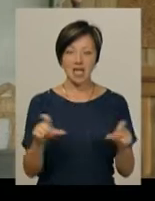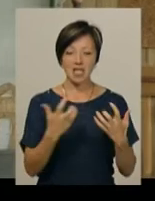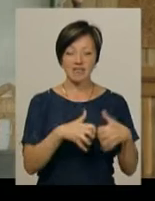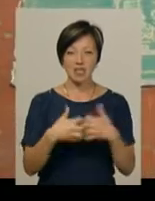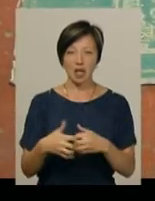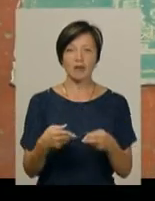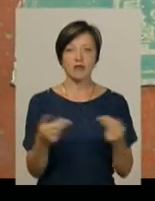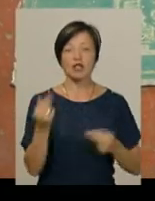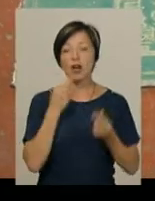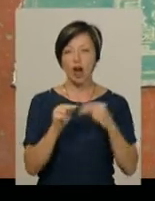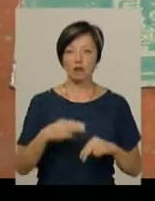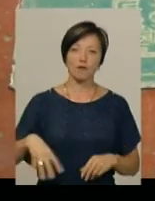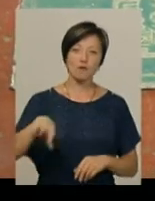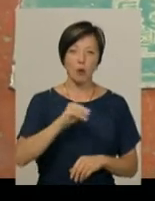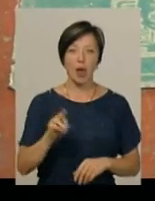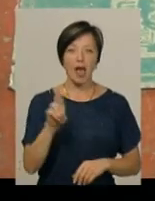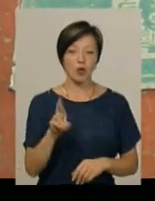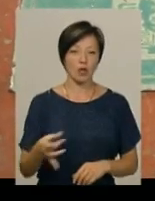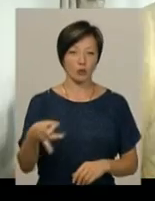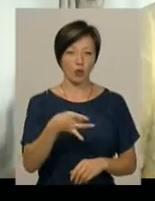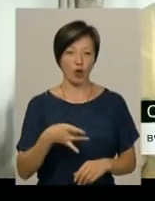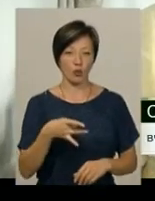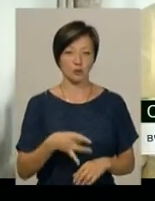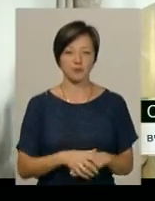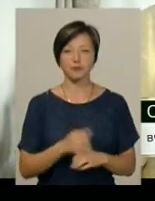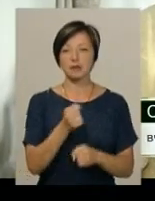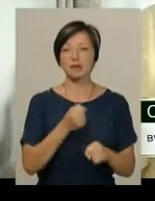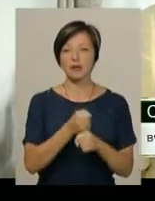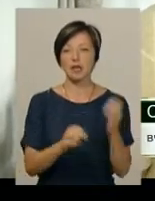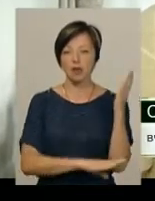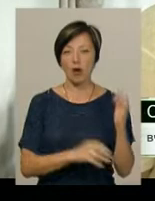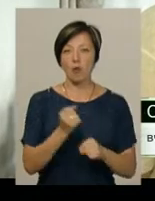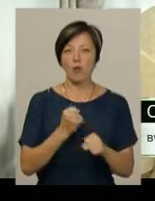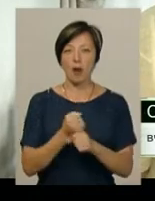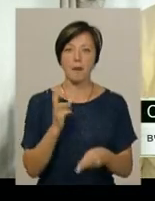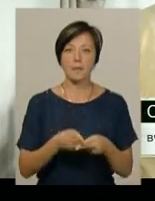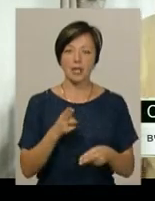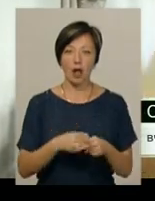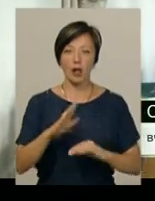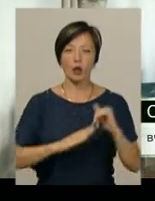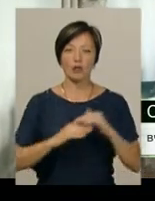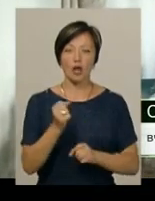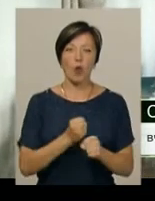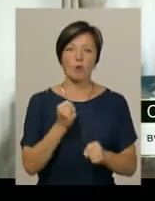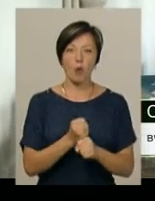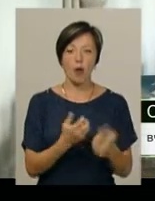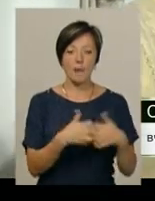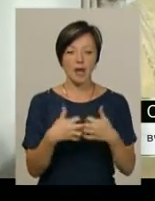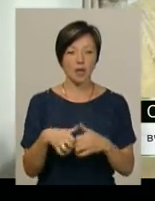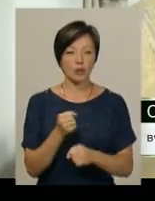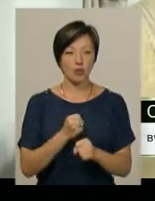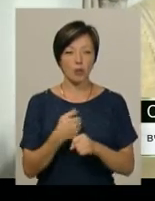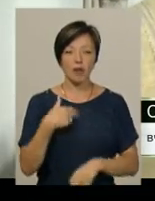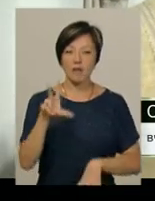верстатами визнана кращою в усьому Ярмолинецькому районі. Обробка деревини, обробка металу, ручна обробка, механічна обробка.